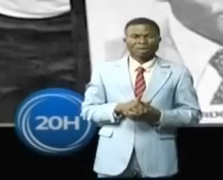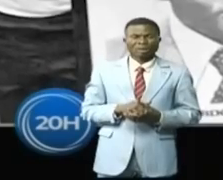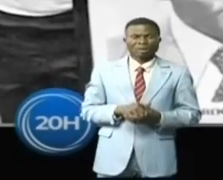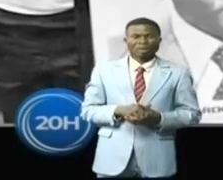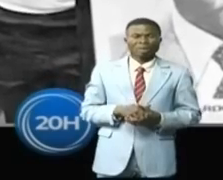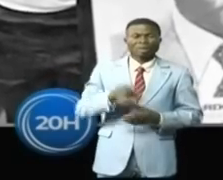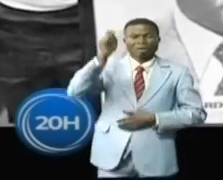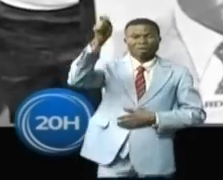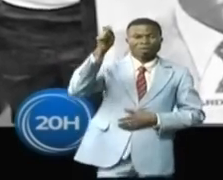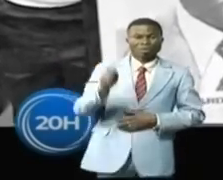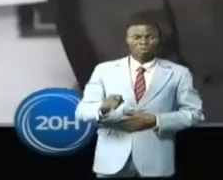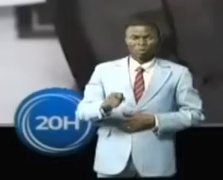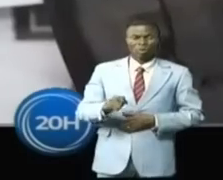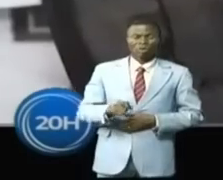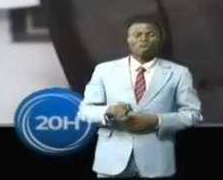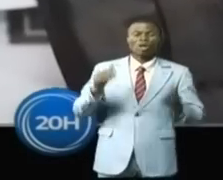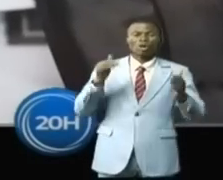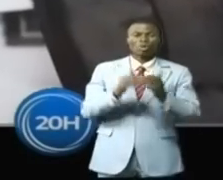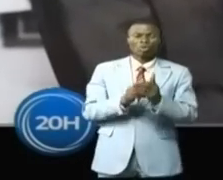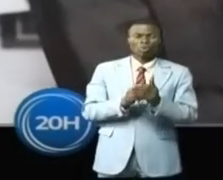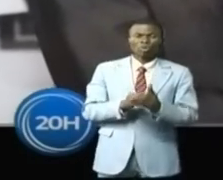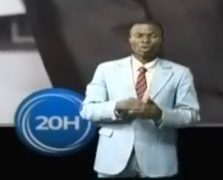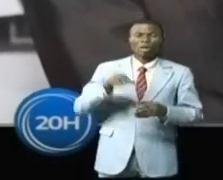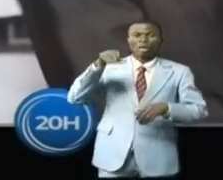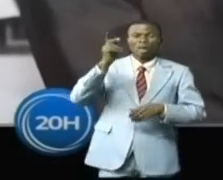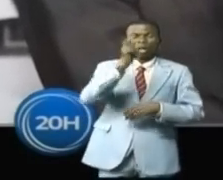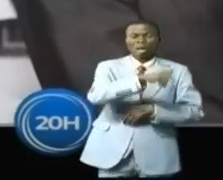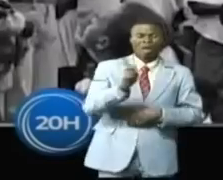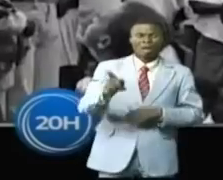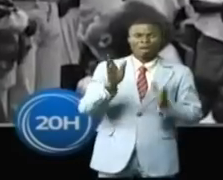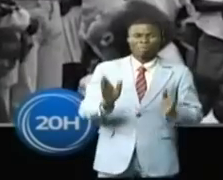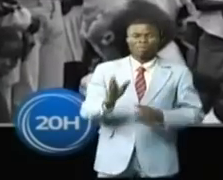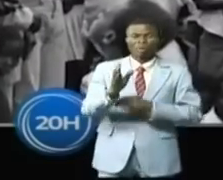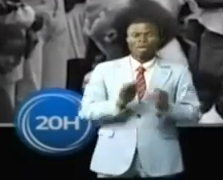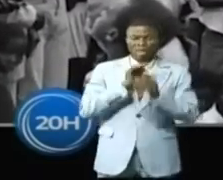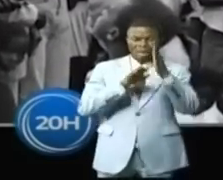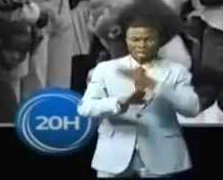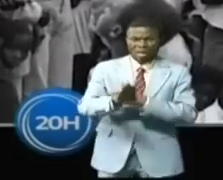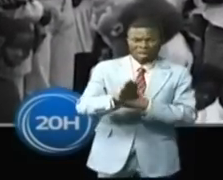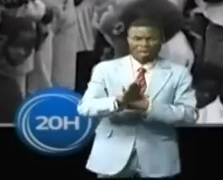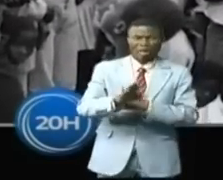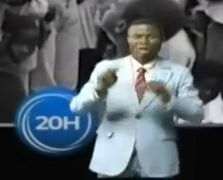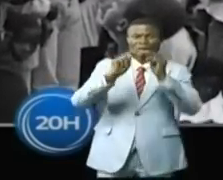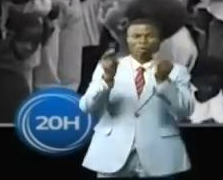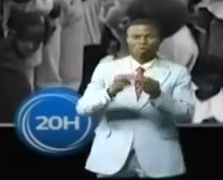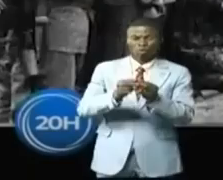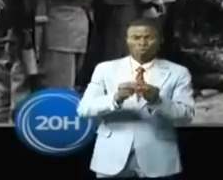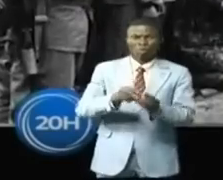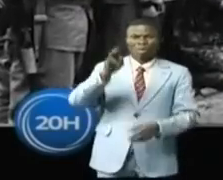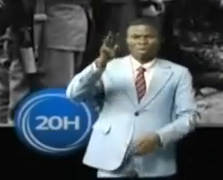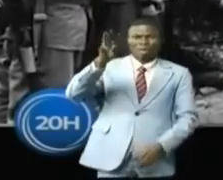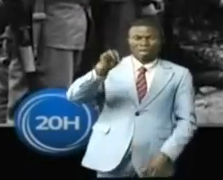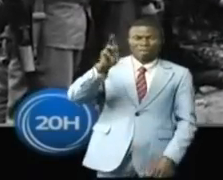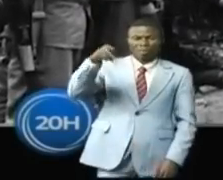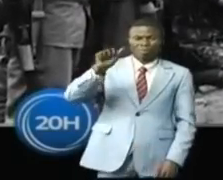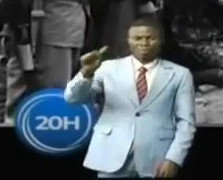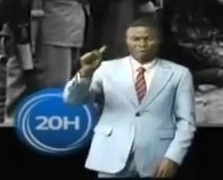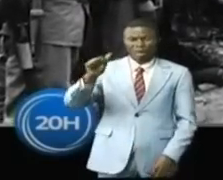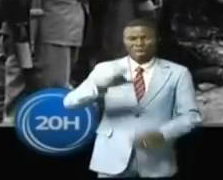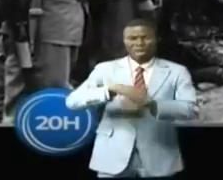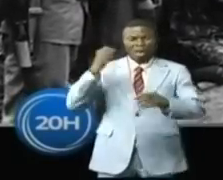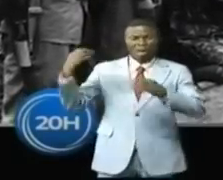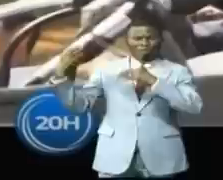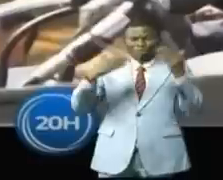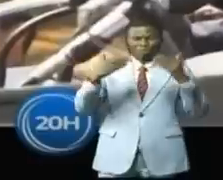Militant contre les colons portugais, il s'engage à seulement 19 ans dans le MPLA avant de rejoindre la lutte armée. Puis